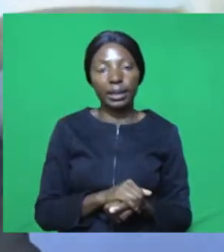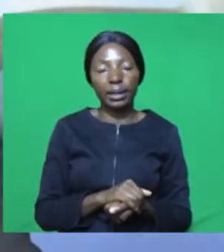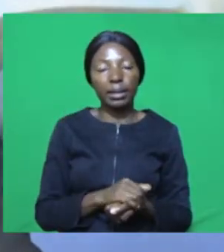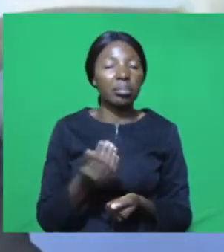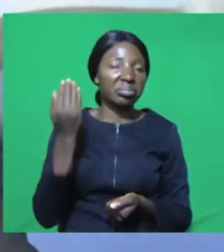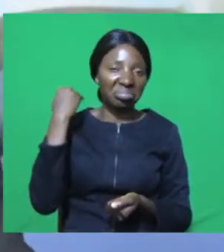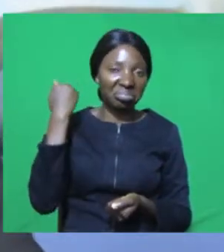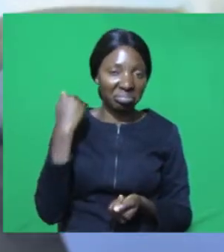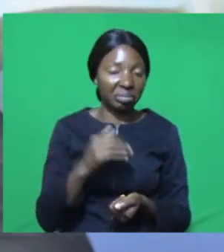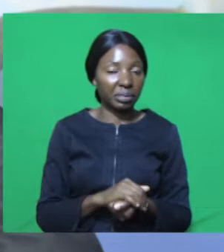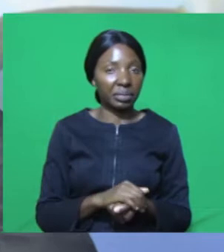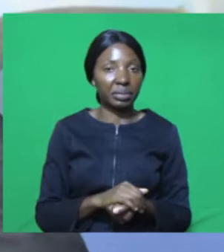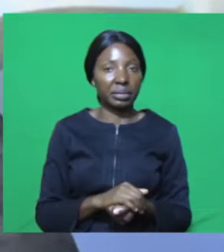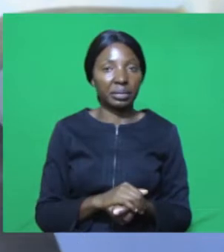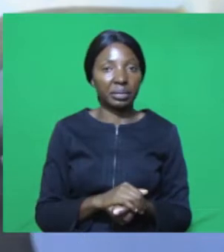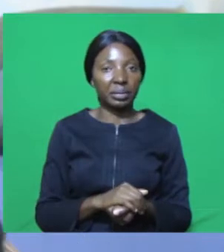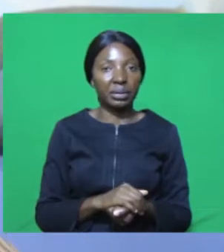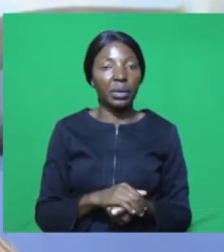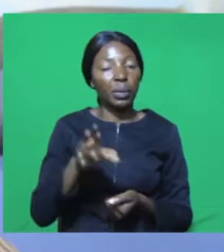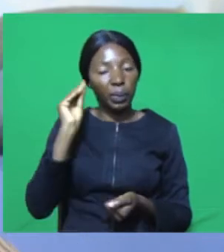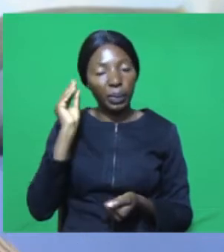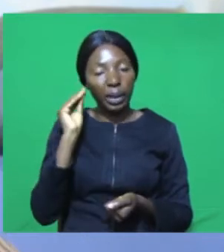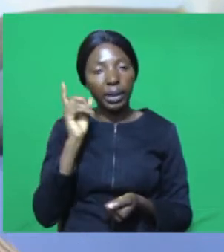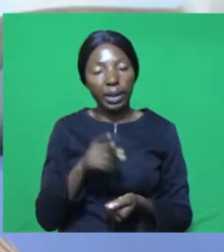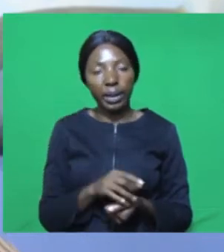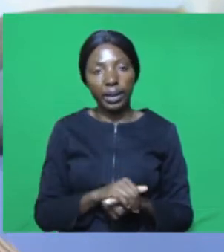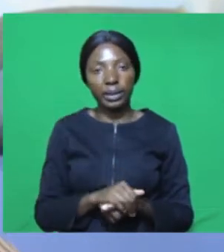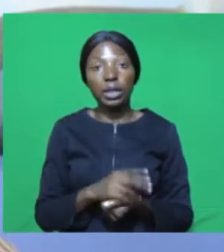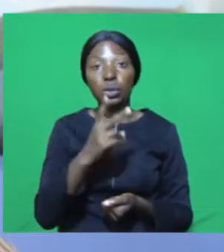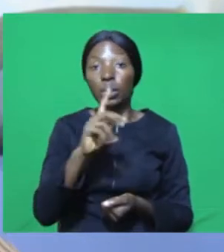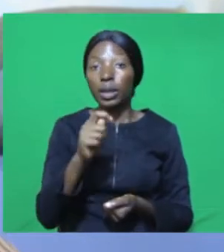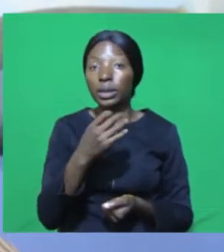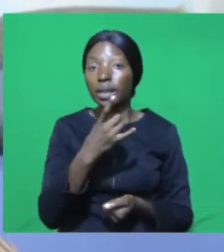chimwe chidzidzo chakapfuura kuti